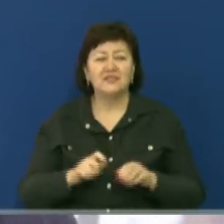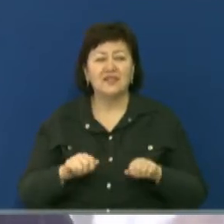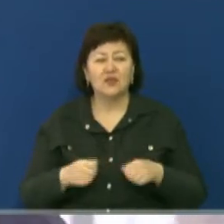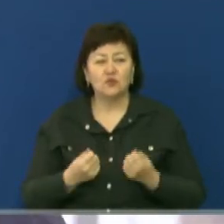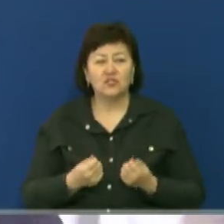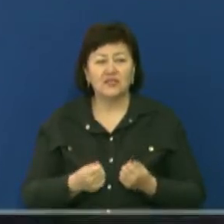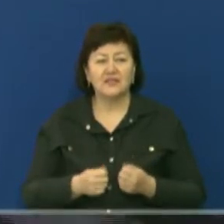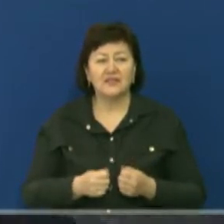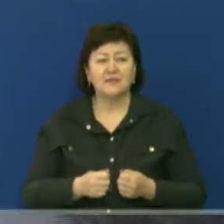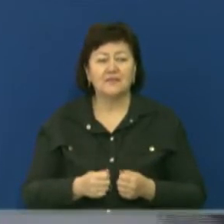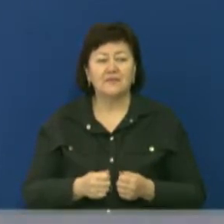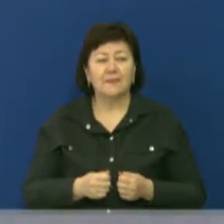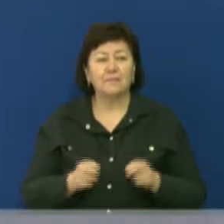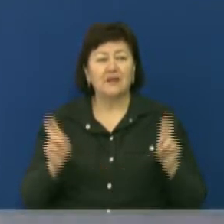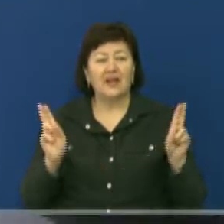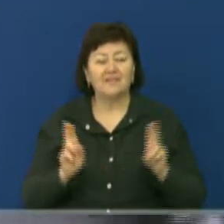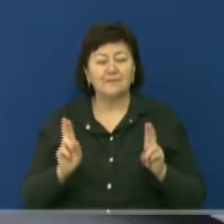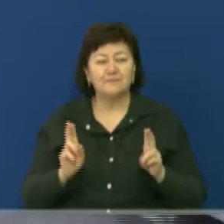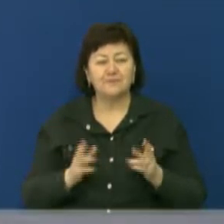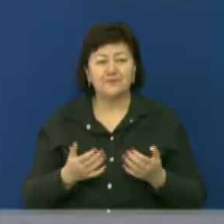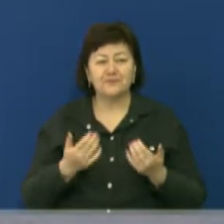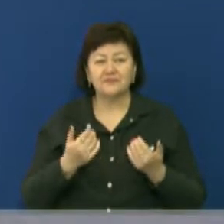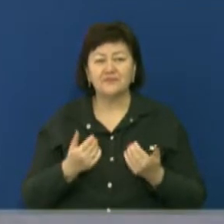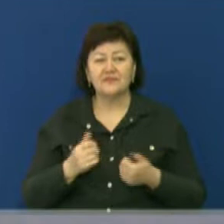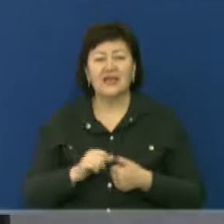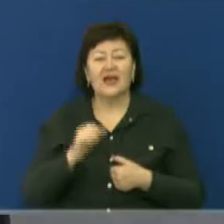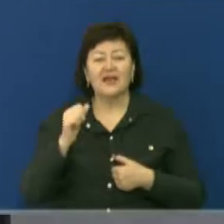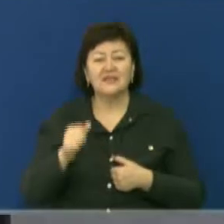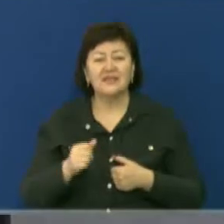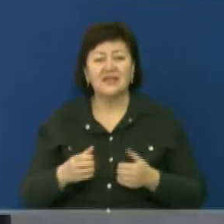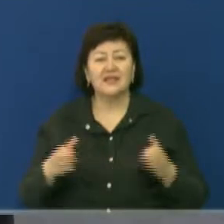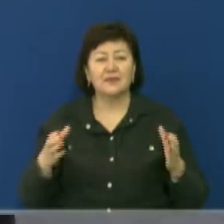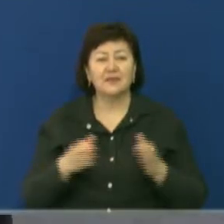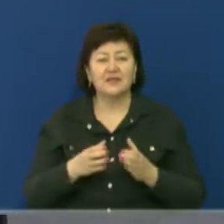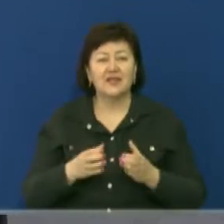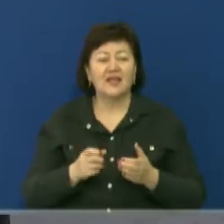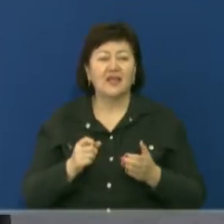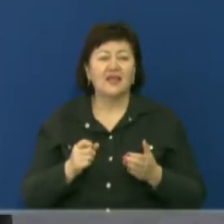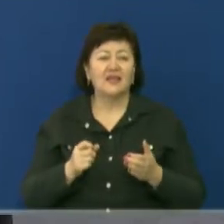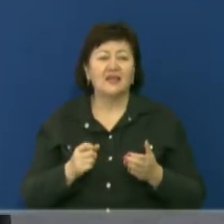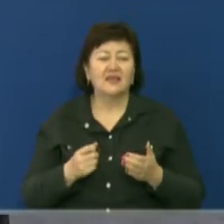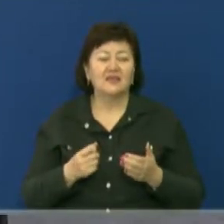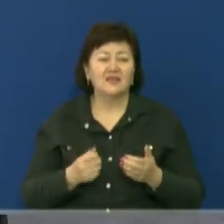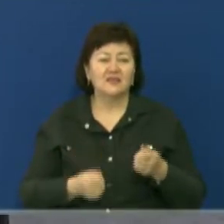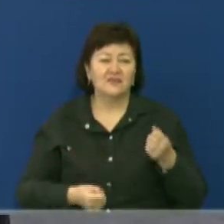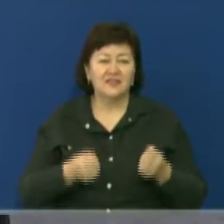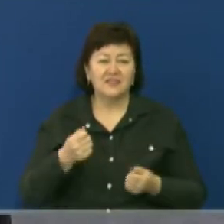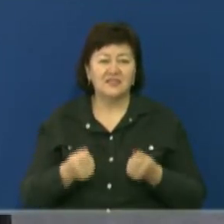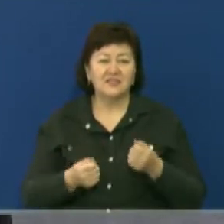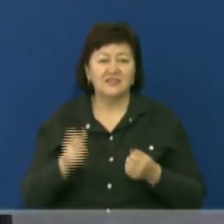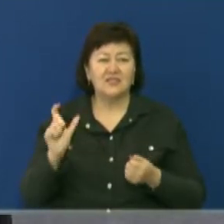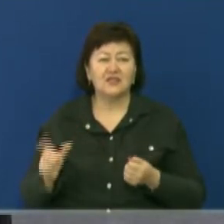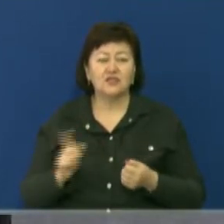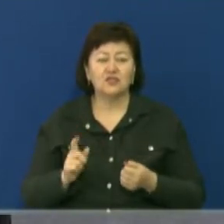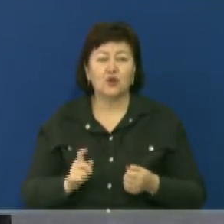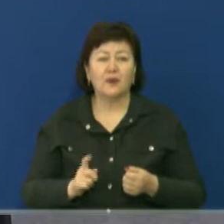патрульдік полициясы қызметкерлері. Шараға полиция батальонының жеке құрамы жұмылдырылды. Целях повышения транспортной дисциплины. Жүргізушілердің жол ережелерін